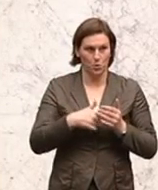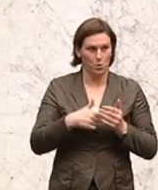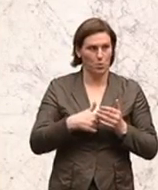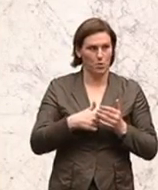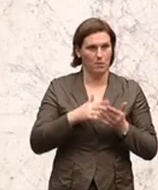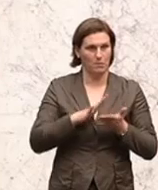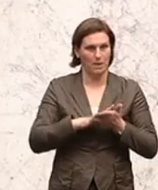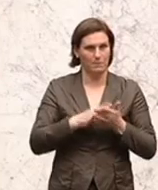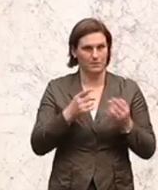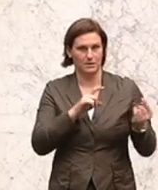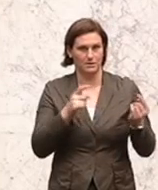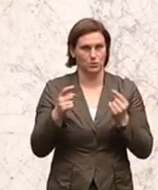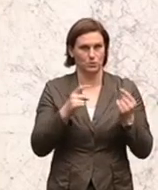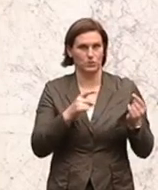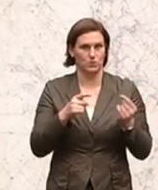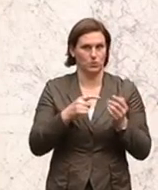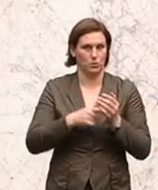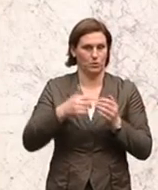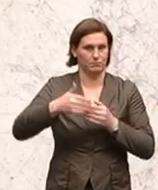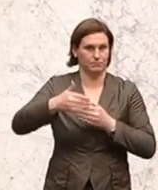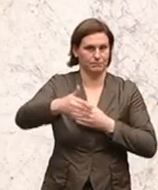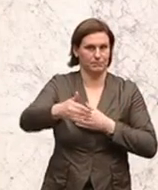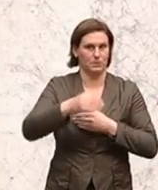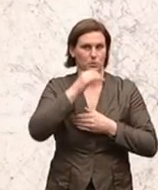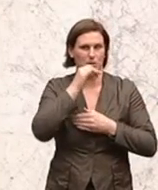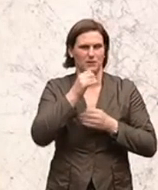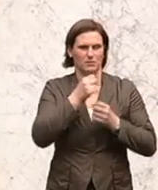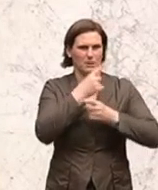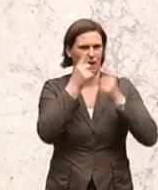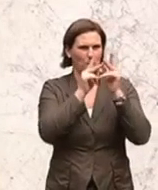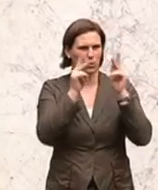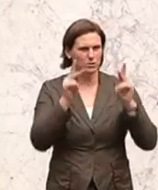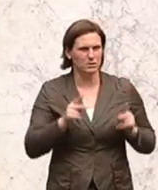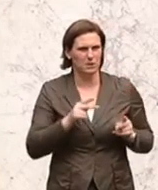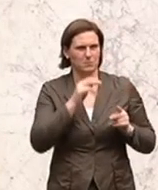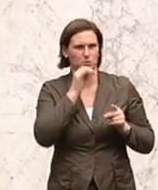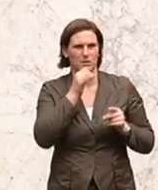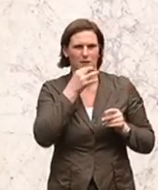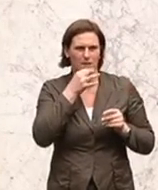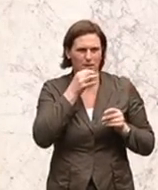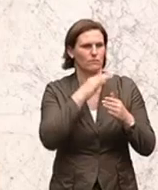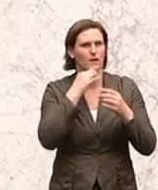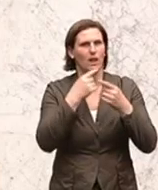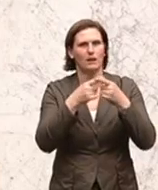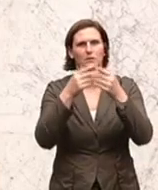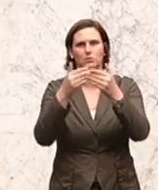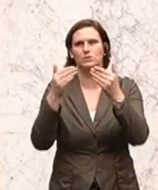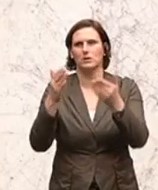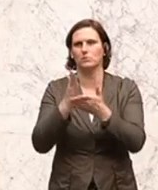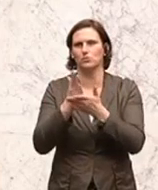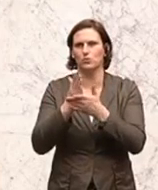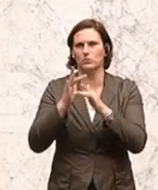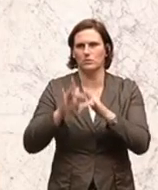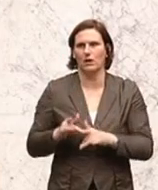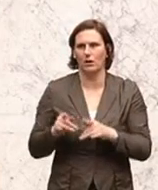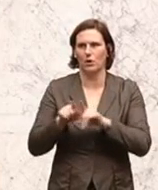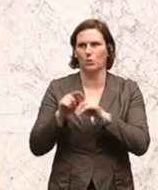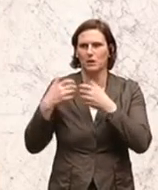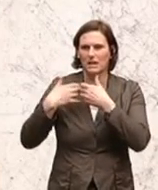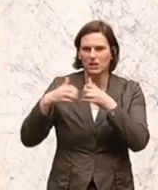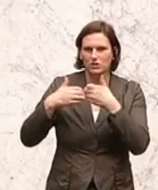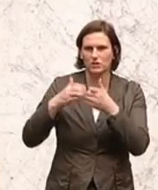eigentlich handelt. Wir haben ja schon einige Ausführungen zur Begrifflichkeit gehabt. Geschichte beginnt in diesem Zusammenhang, wie ich gelernt habe, im Jahr 1918. Das Haus